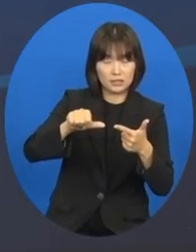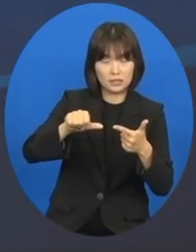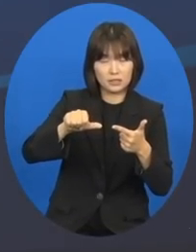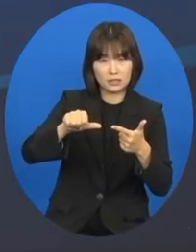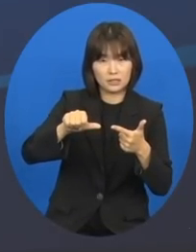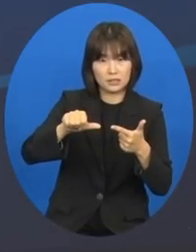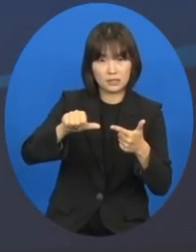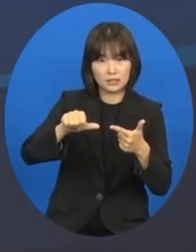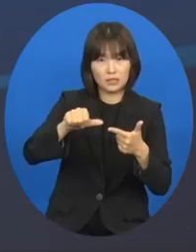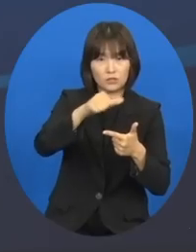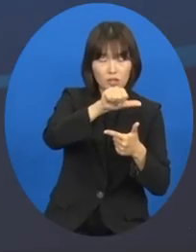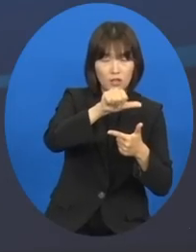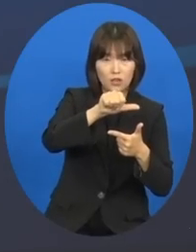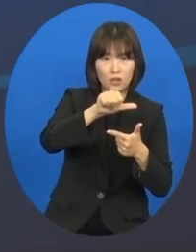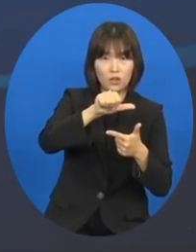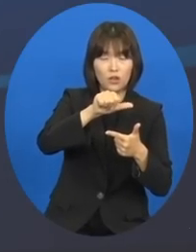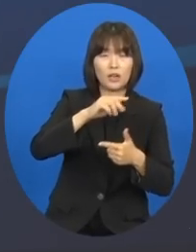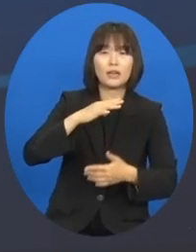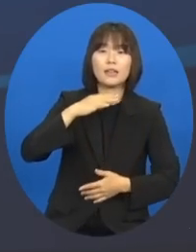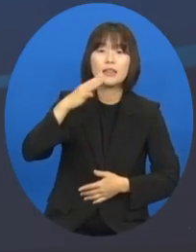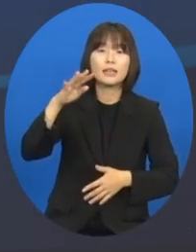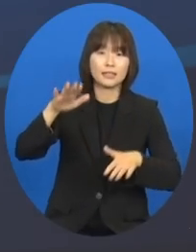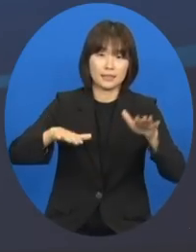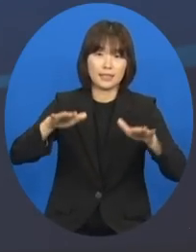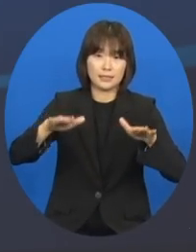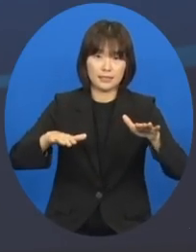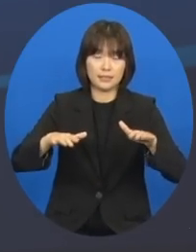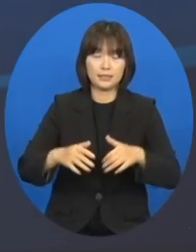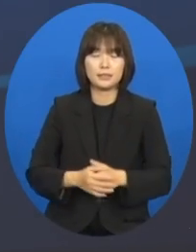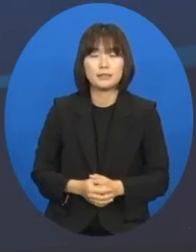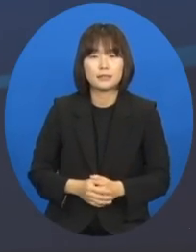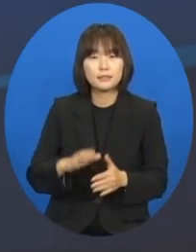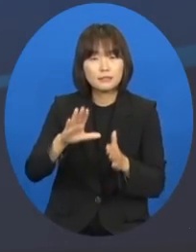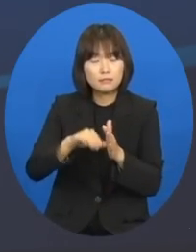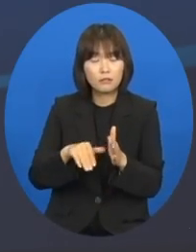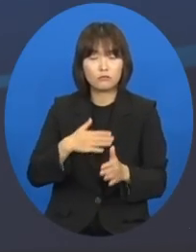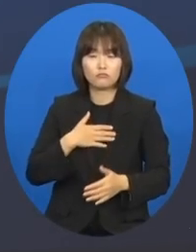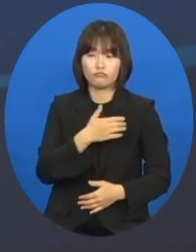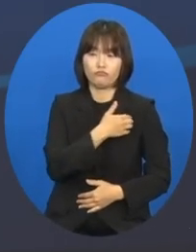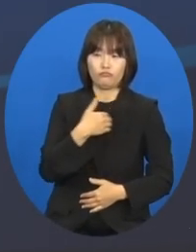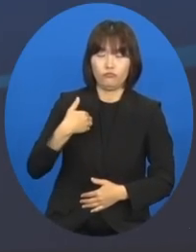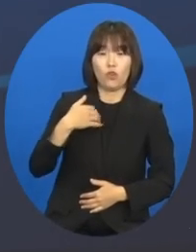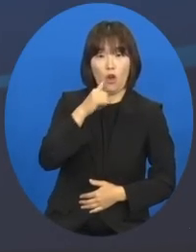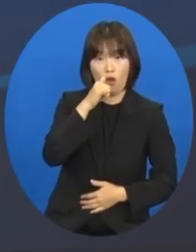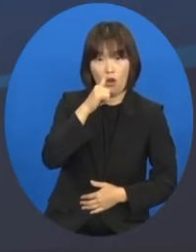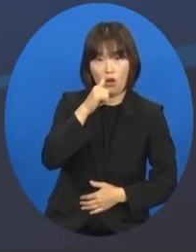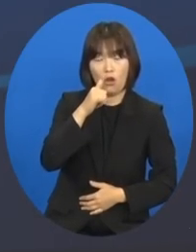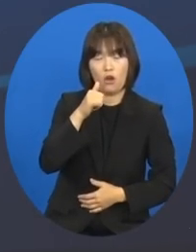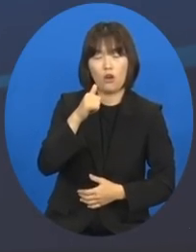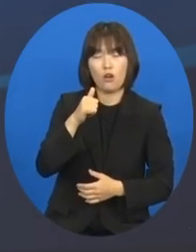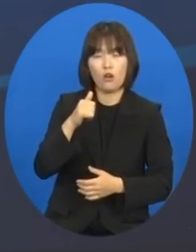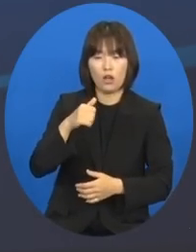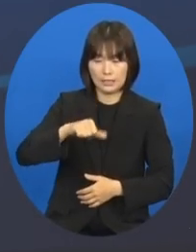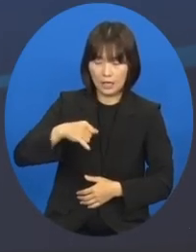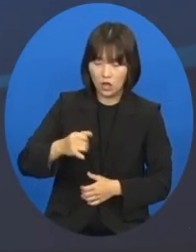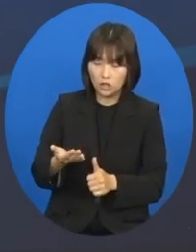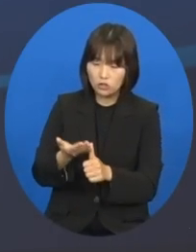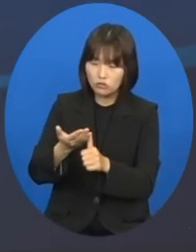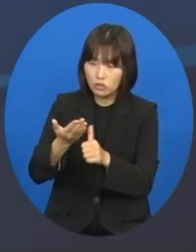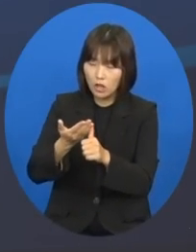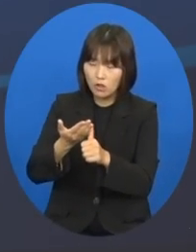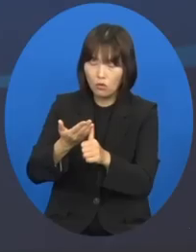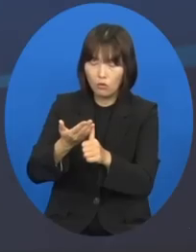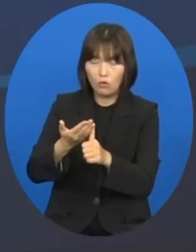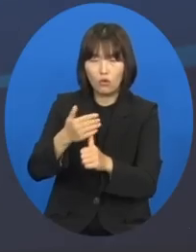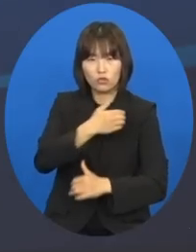첫째 하고 4살 차인데 그때는 조금 저도 여유가 있고 사역에도 여유가 있고 아이를 키우는데도 좀 마음에 여유가 생겼던